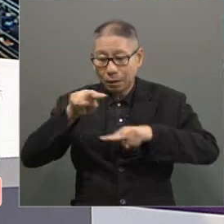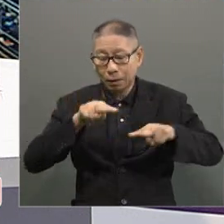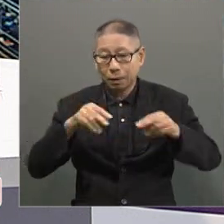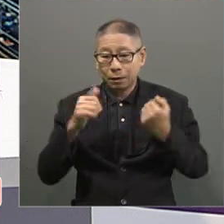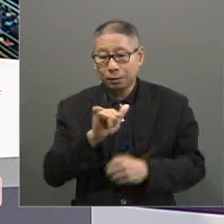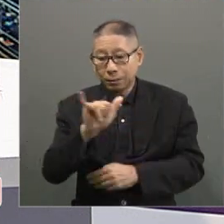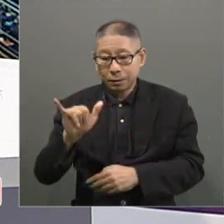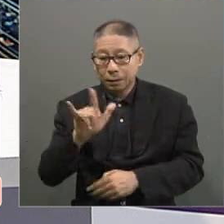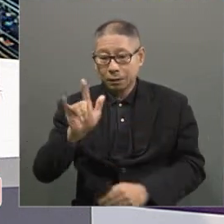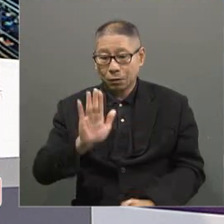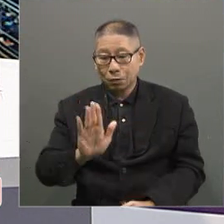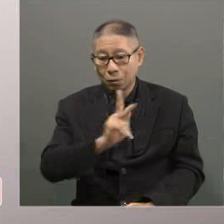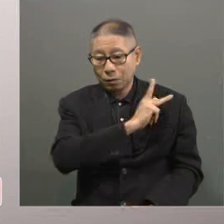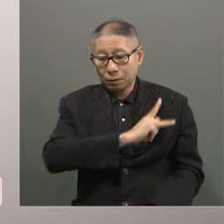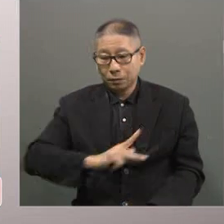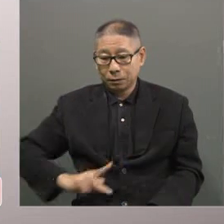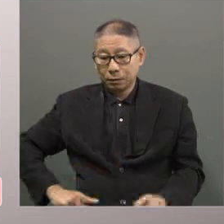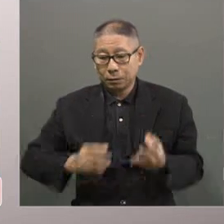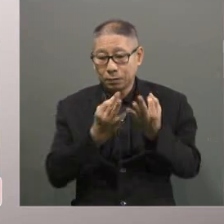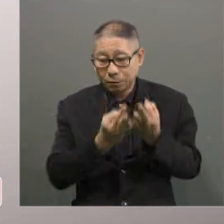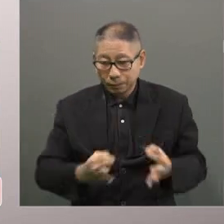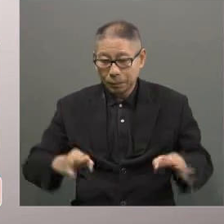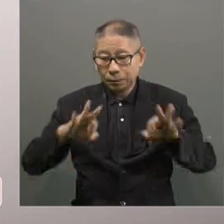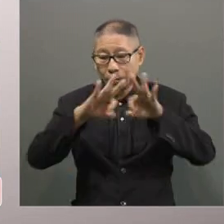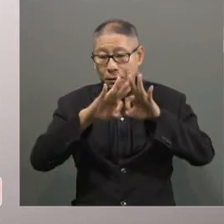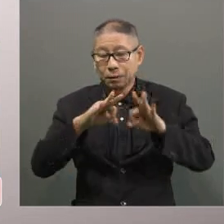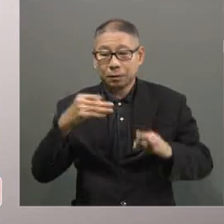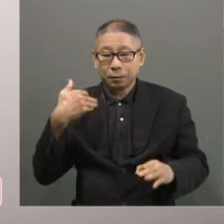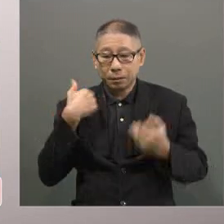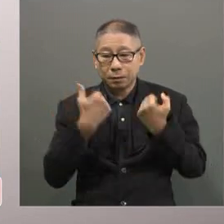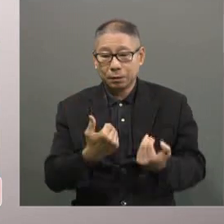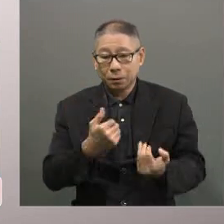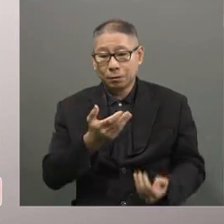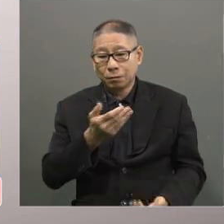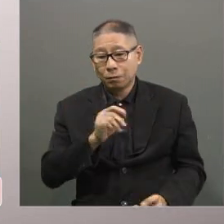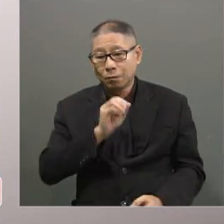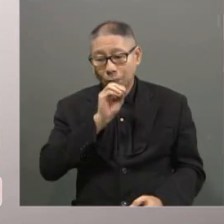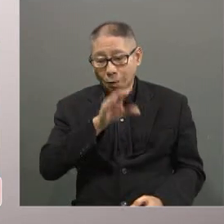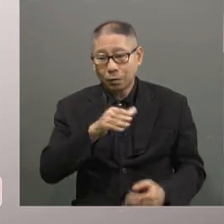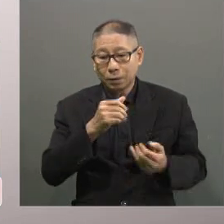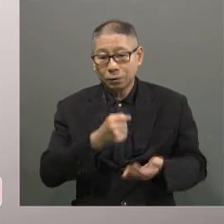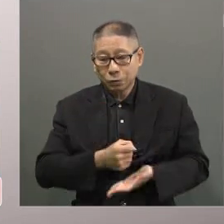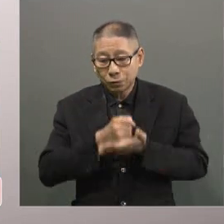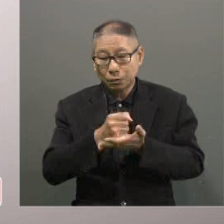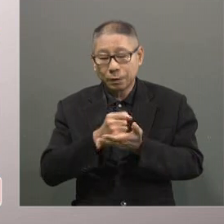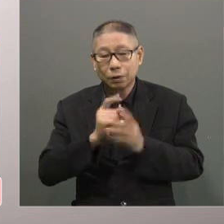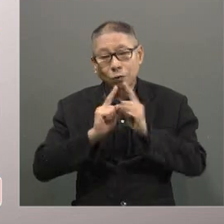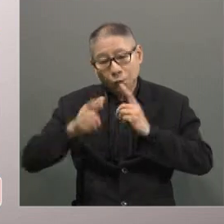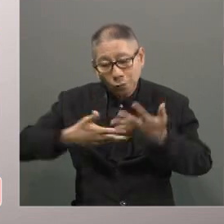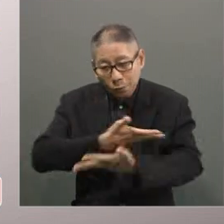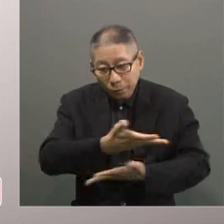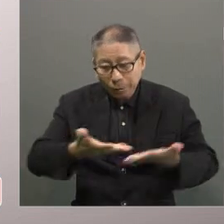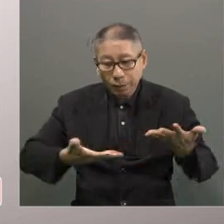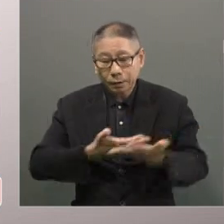คัญที่สุดเรียกร้องให้ทุกฝ่ายไม่ใช้ความรุนแรงแล้วก็ใช้รัฐสภาหรือเวทีวิชาการเพื่อพูดคุยและเรื่อง